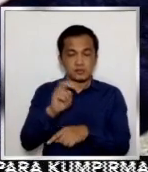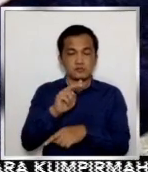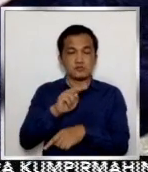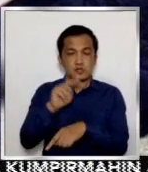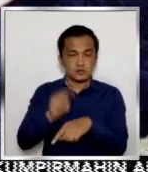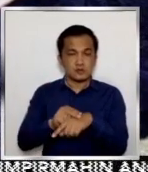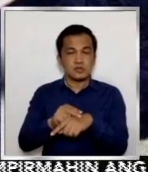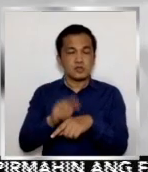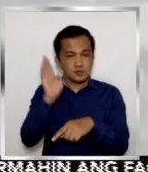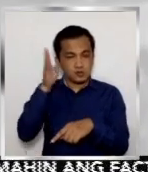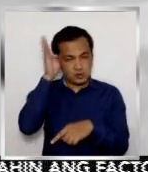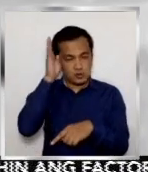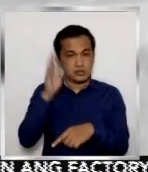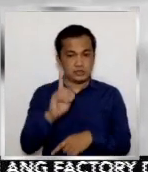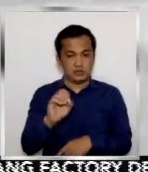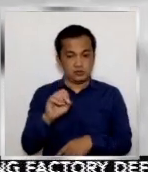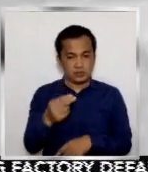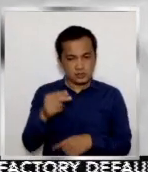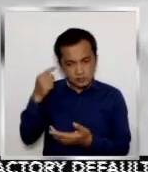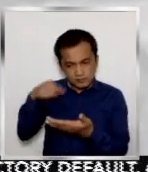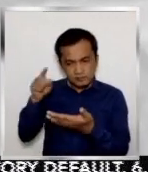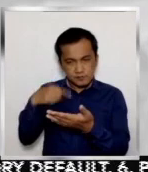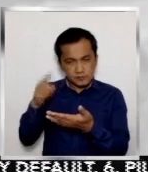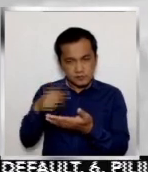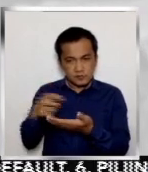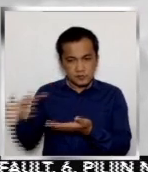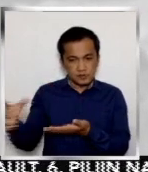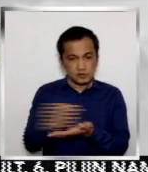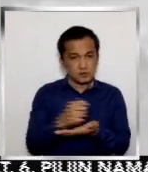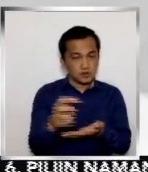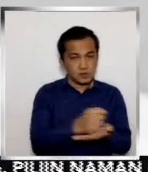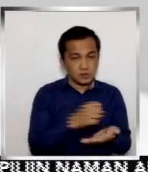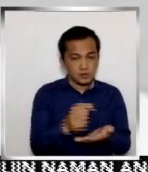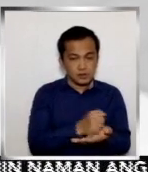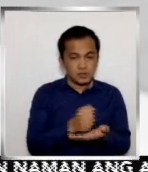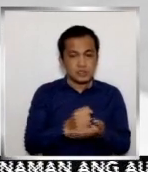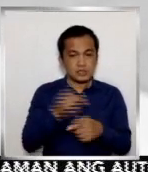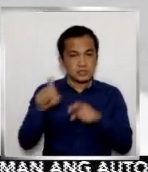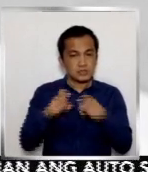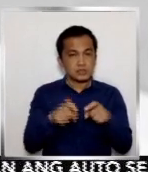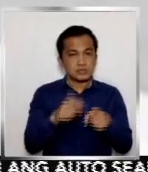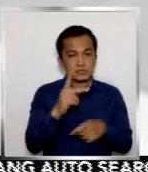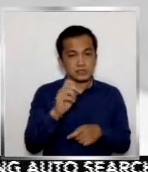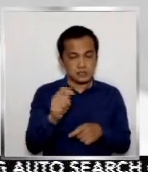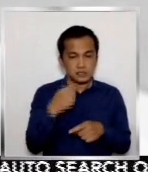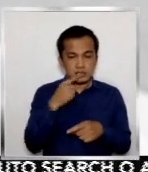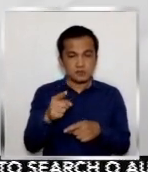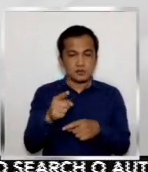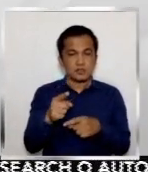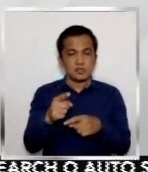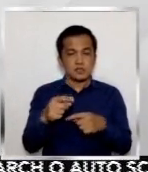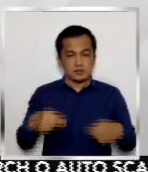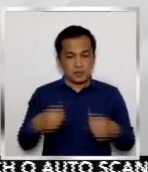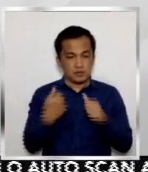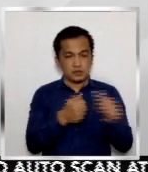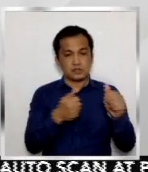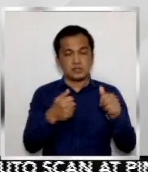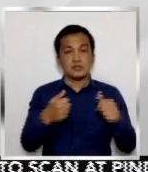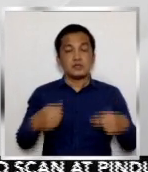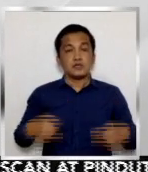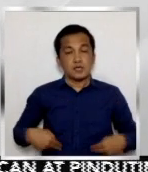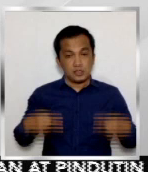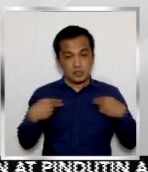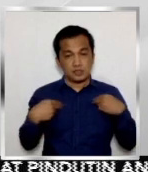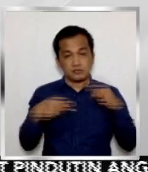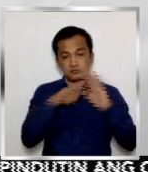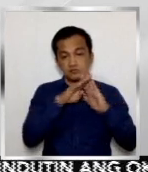mag-imbestiga. Na-collect at na-dispose na rin ng Abuyog LGU ang mga test kits alinsunod sa health standards. Per advice